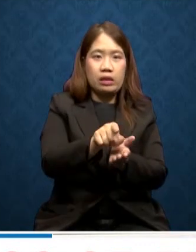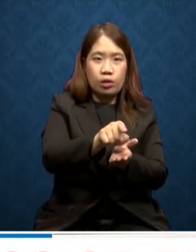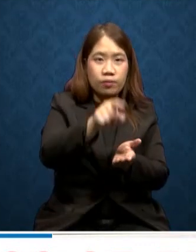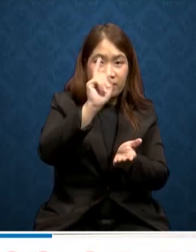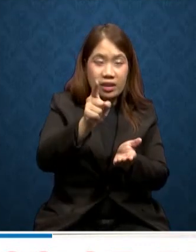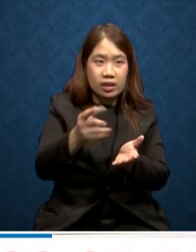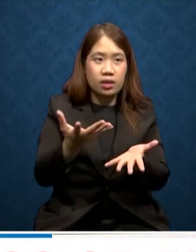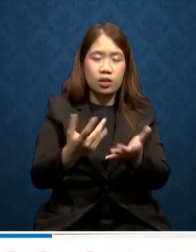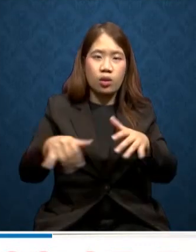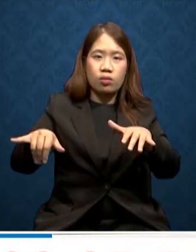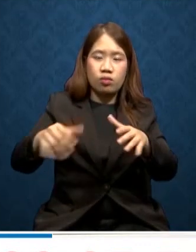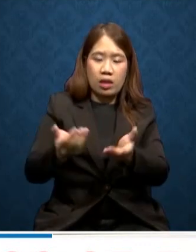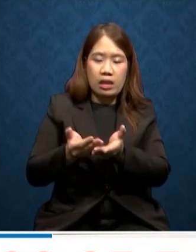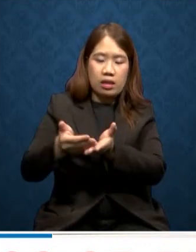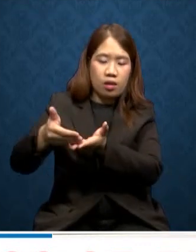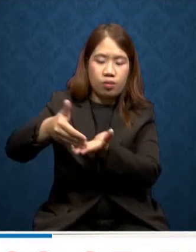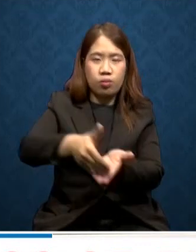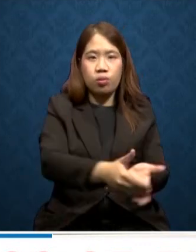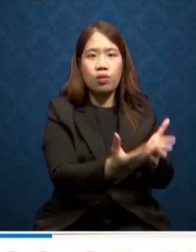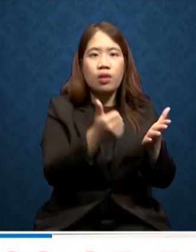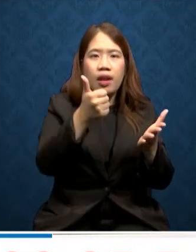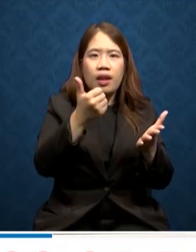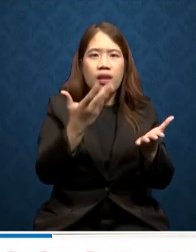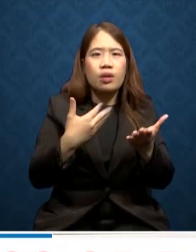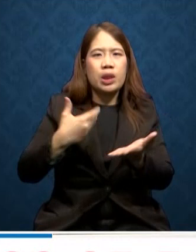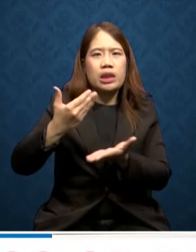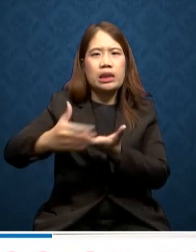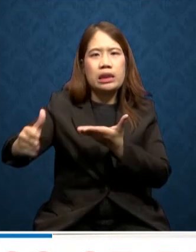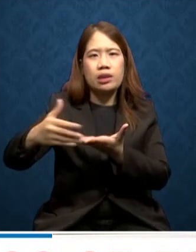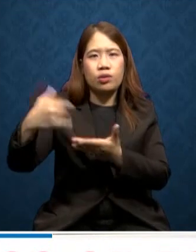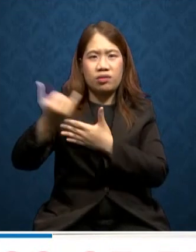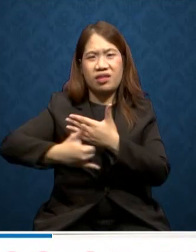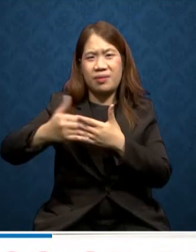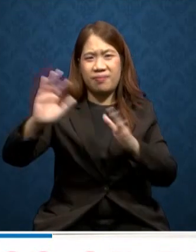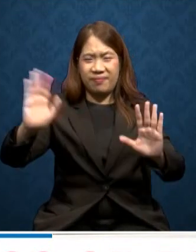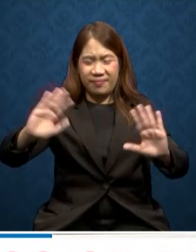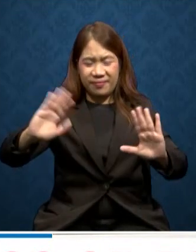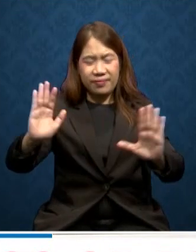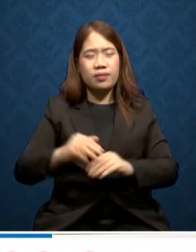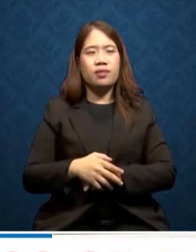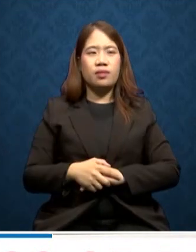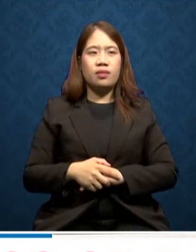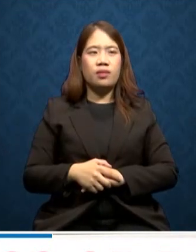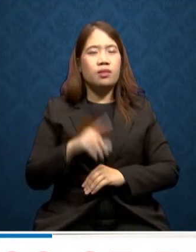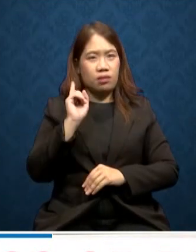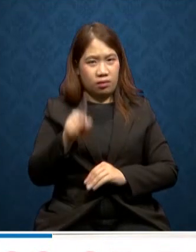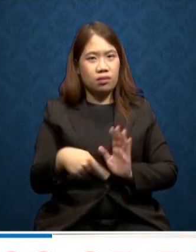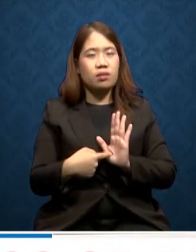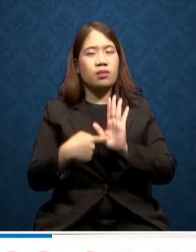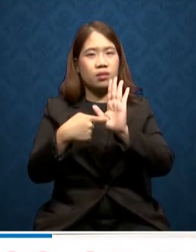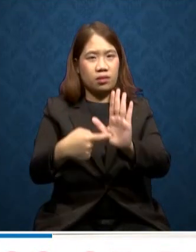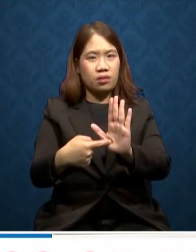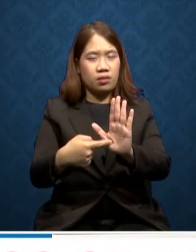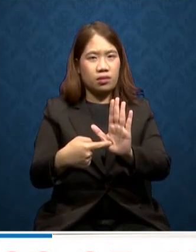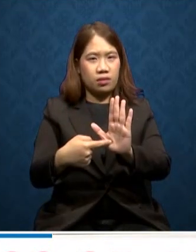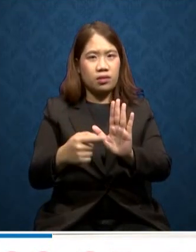ำน้ำเขาก็ทำได้นะครับไม่ต้องไปซื้อต่างประเทศนะครับท่านอาจจะต้องเสนอแนะกลาโหมบอกว่าเ